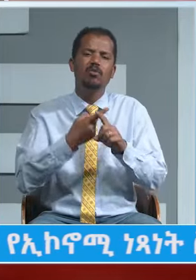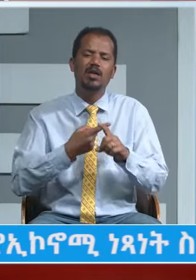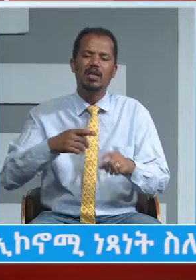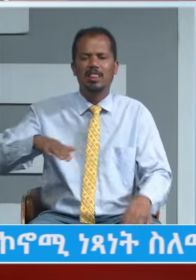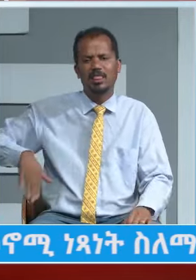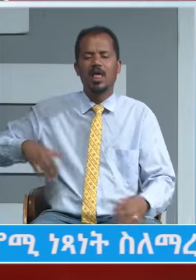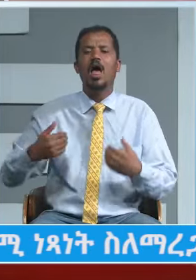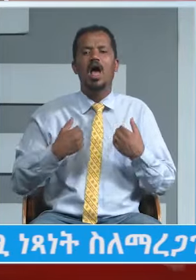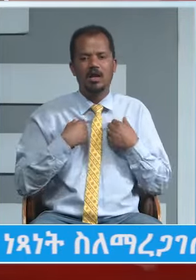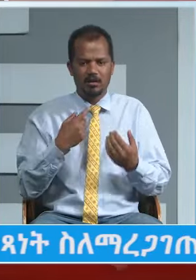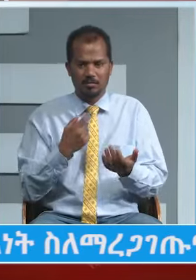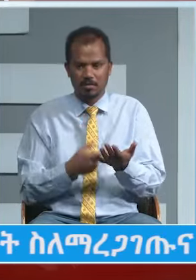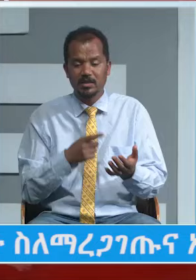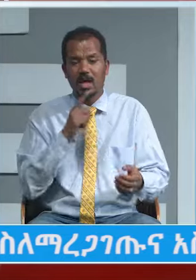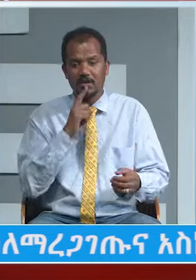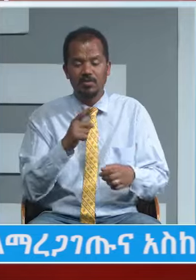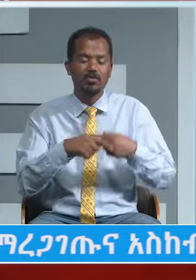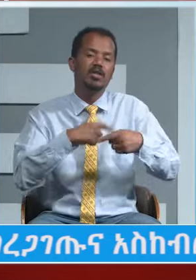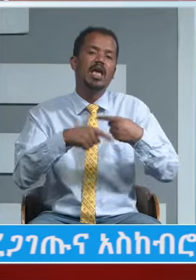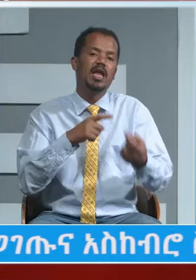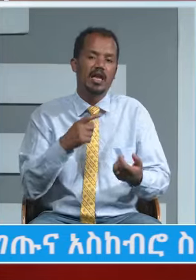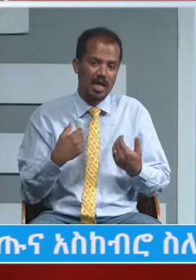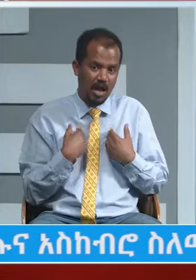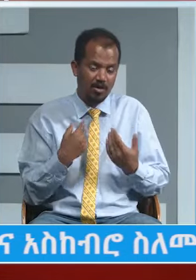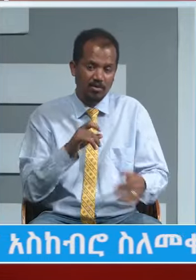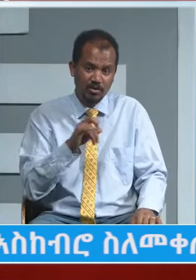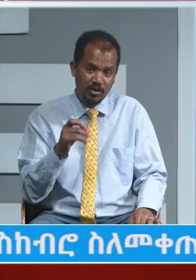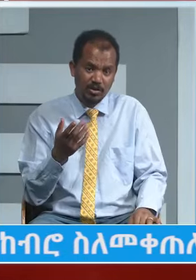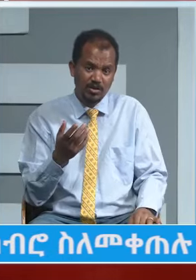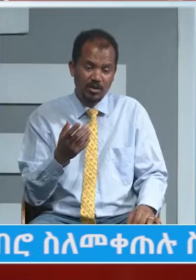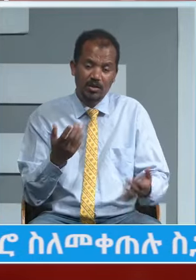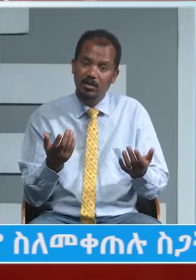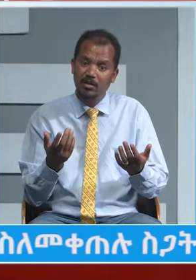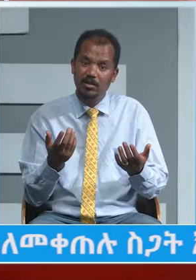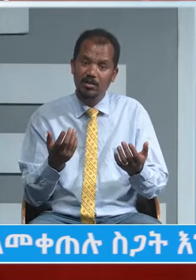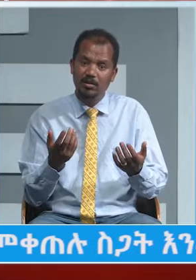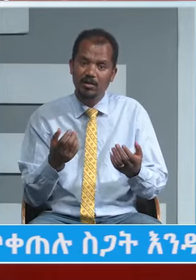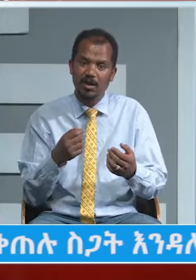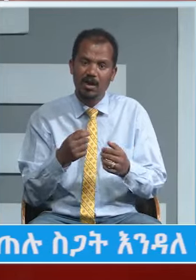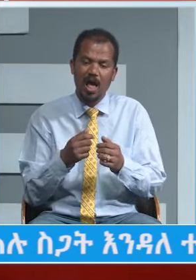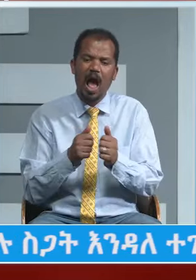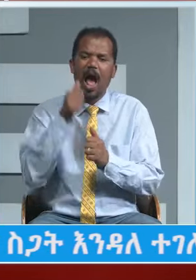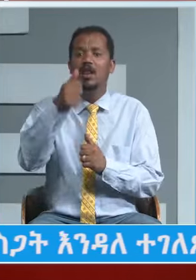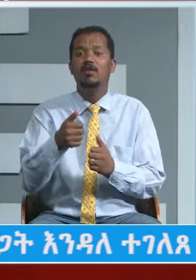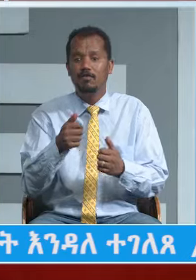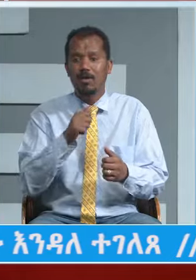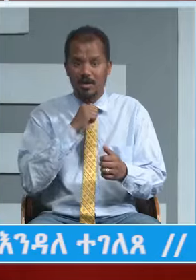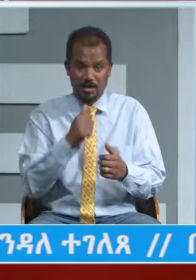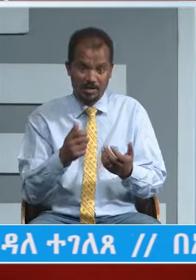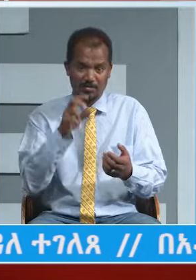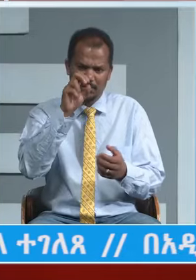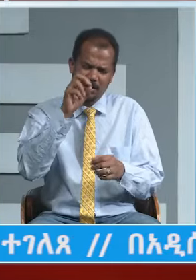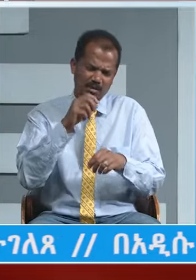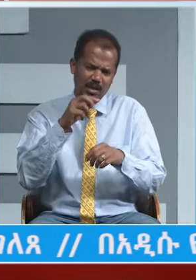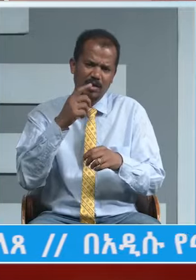ደሞዝ ወደ ያለ ባች ሆነ ይቀራል። ኮንትራት በዛ ልክ ነው እየሄደ ያለው እንጂ ያው እንግዲህ ኖርማሊ ፓስ አርጓል ወር